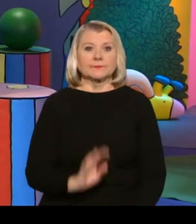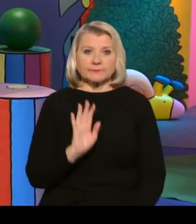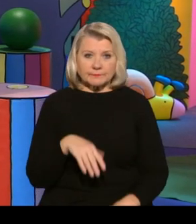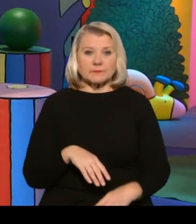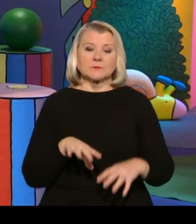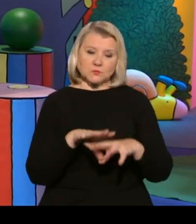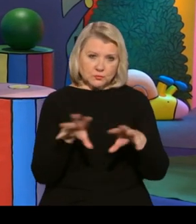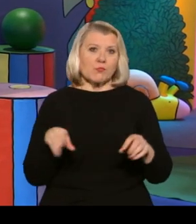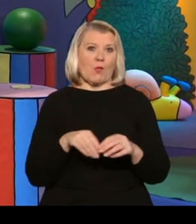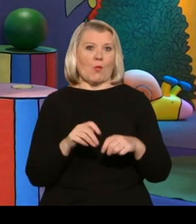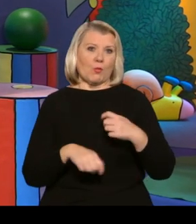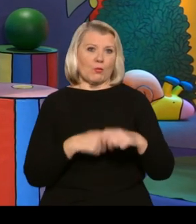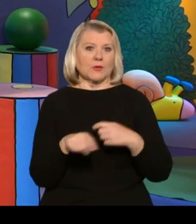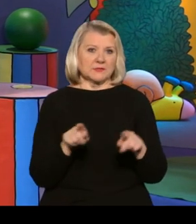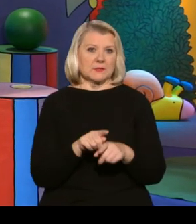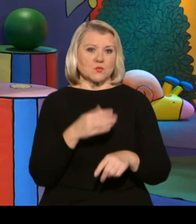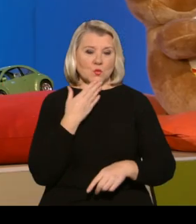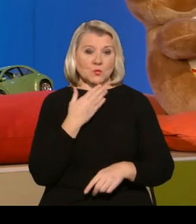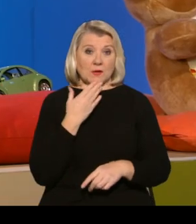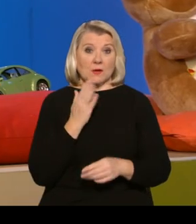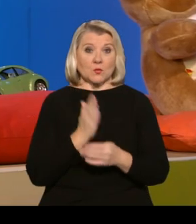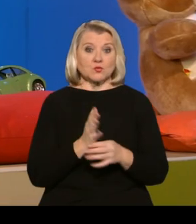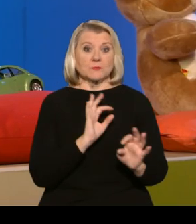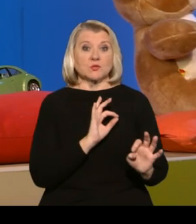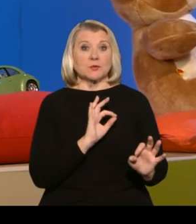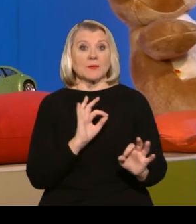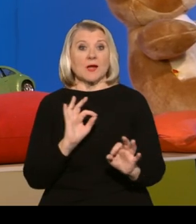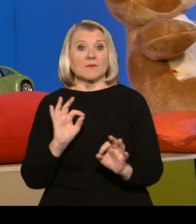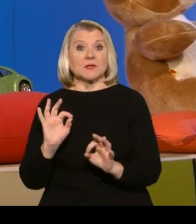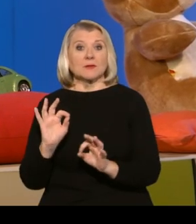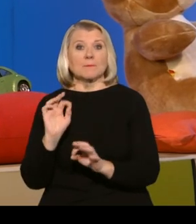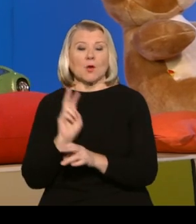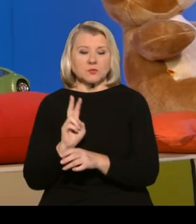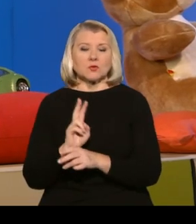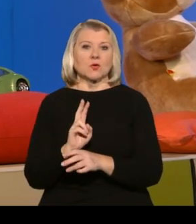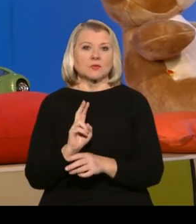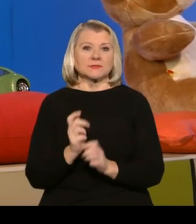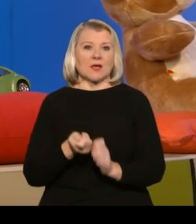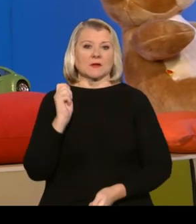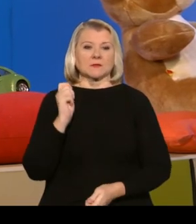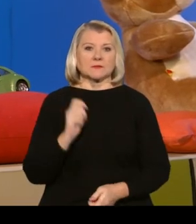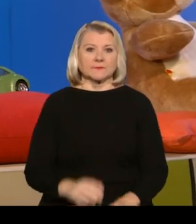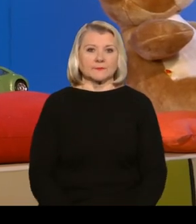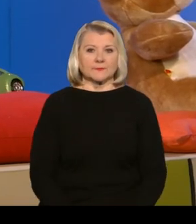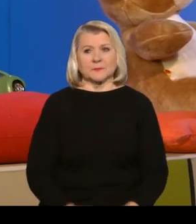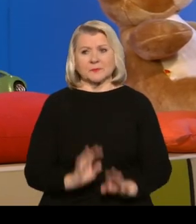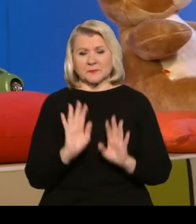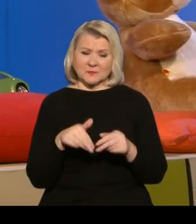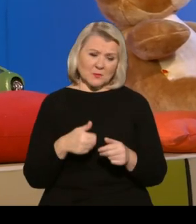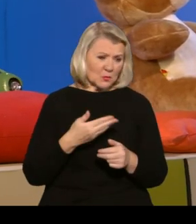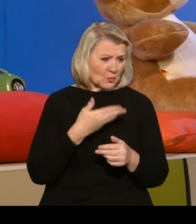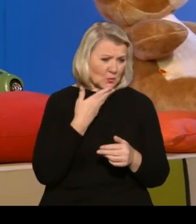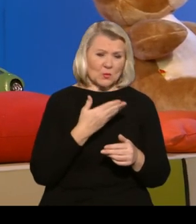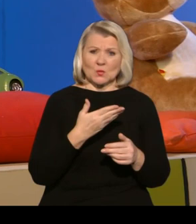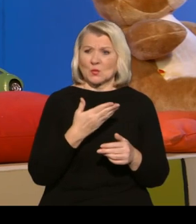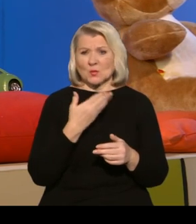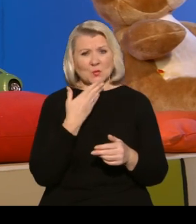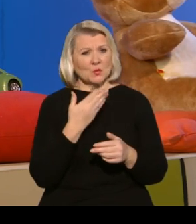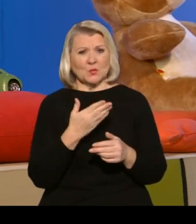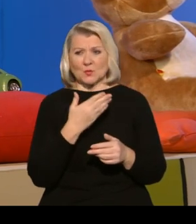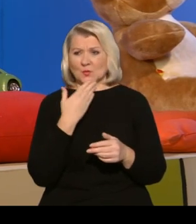nudit společně. Připravte se, pozor, teď. Je nuda, nuda, nuda,